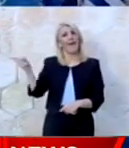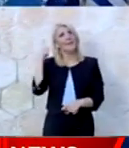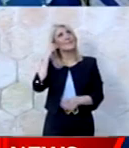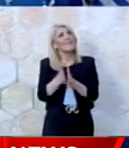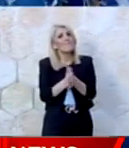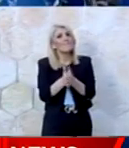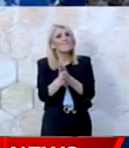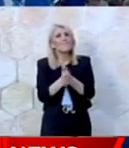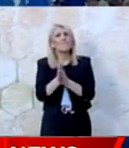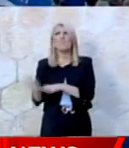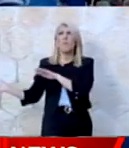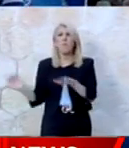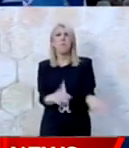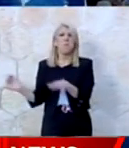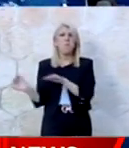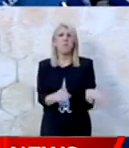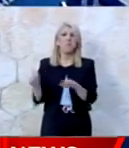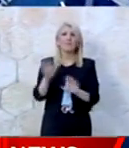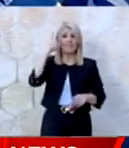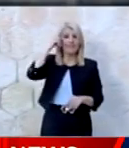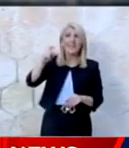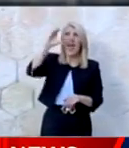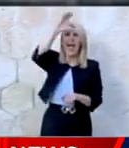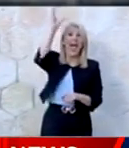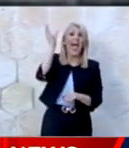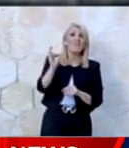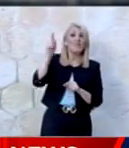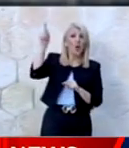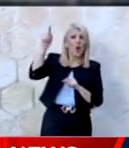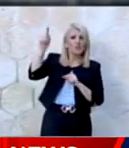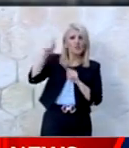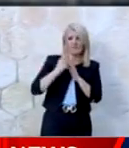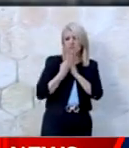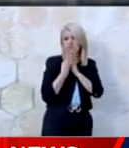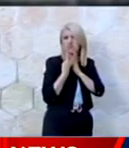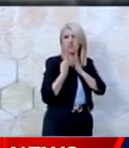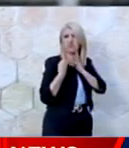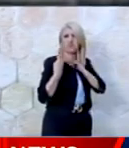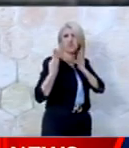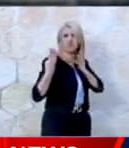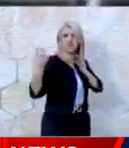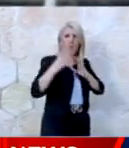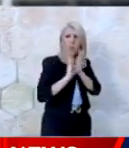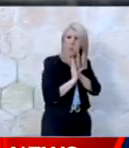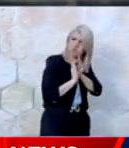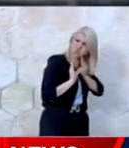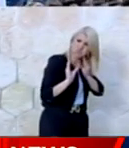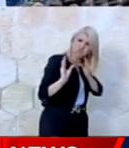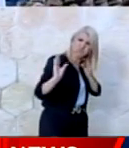της Ελλάδος, ο φράχτης στον Εύρο επεκτείνεται και μάλιστα με τη σφραγίδα της